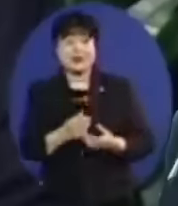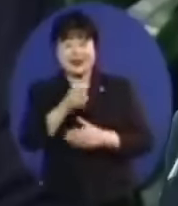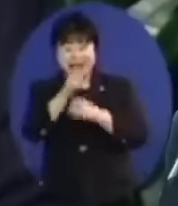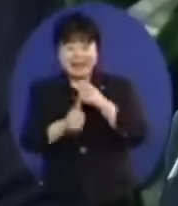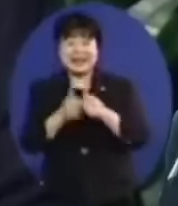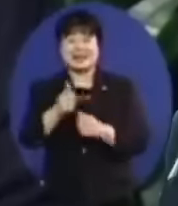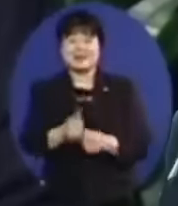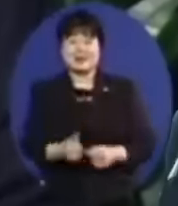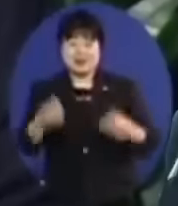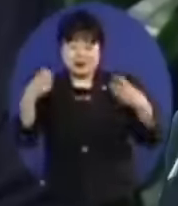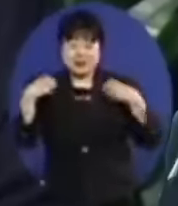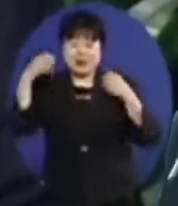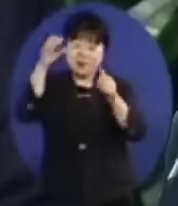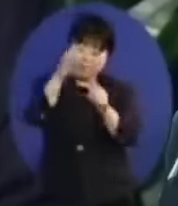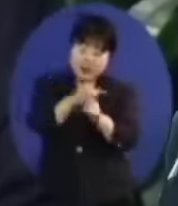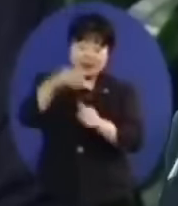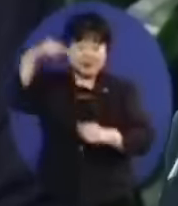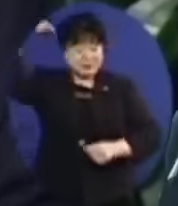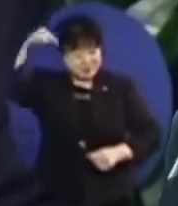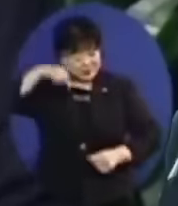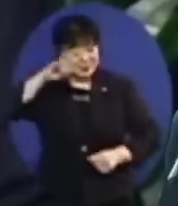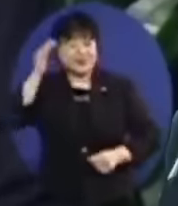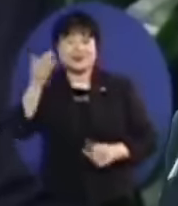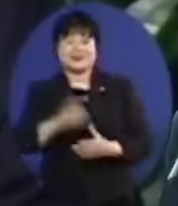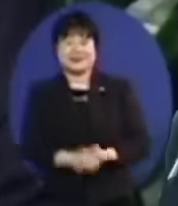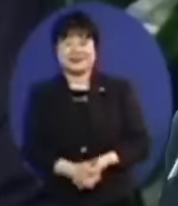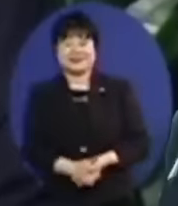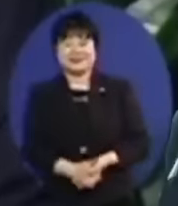하나님의 소명을 더 느끼게 된 것입니다.